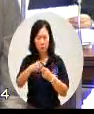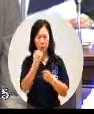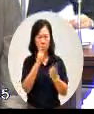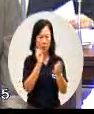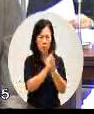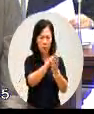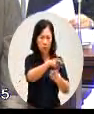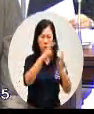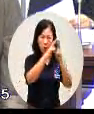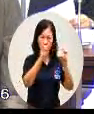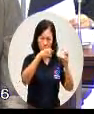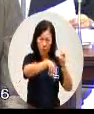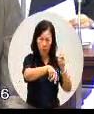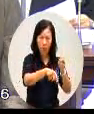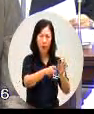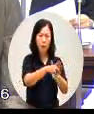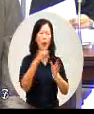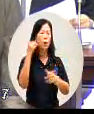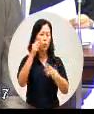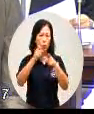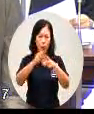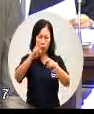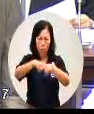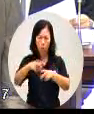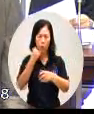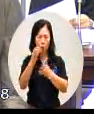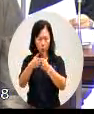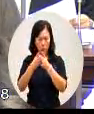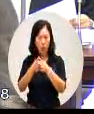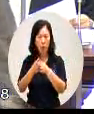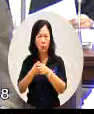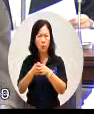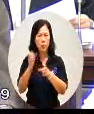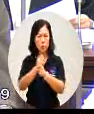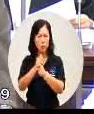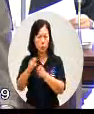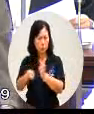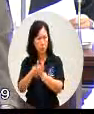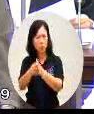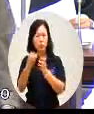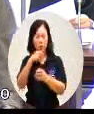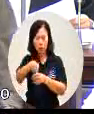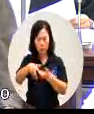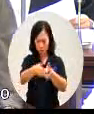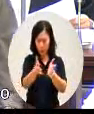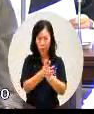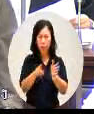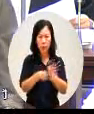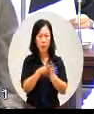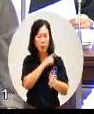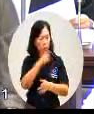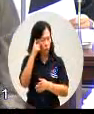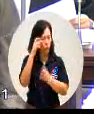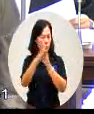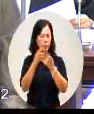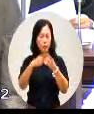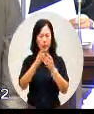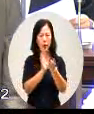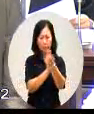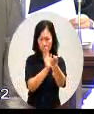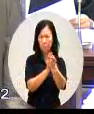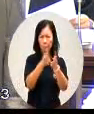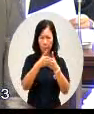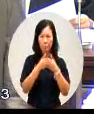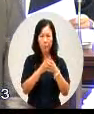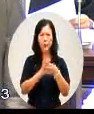方，如果作为公共使用啊，在这个部分能不能？我觉得我们应该要支持，至